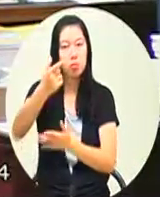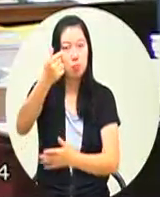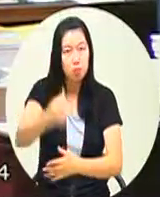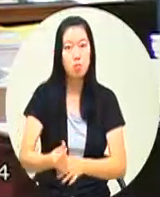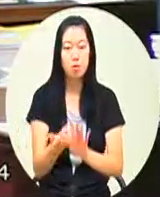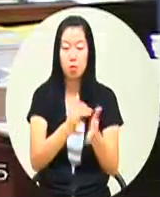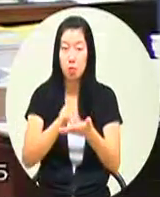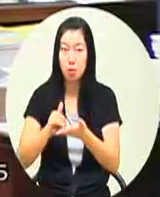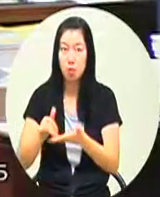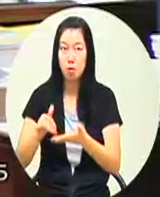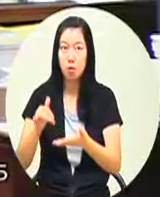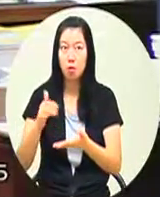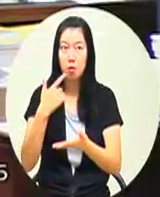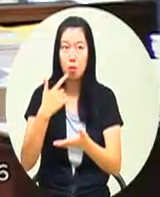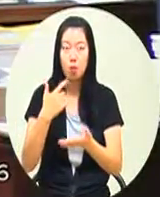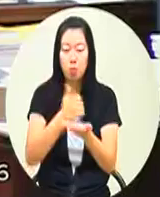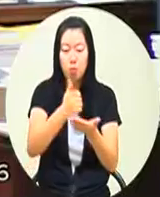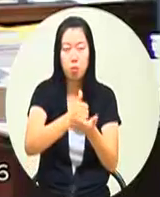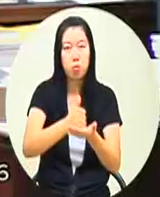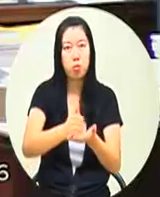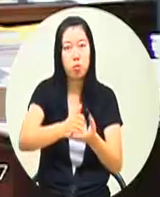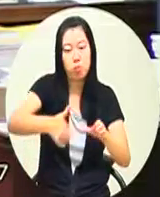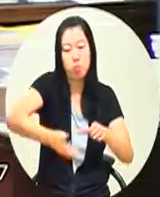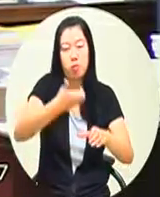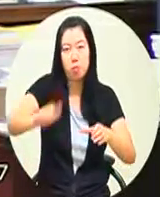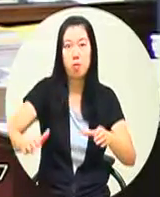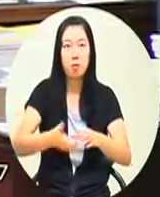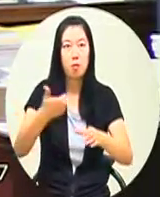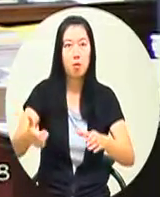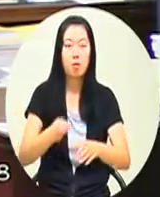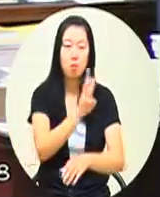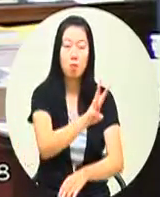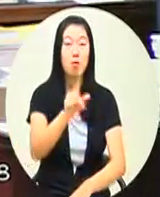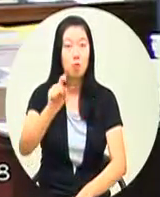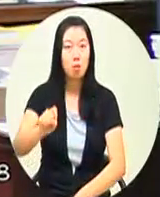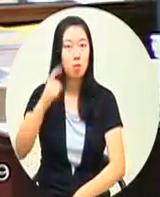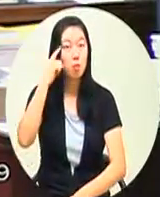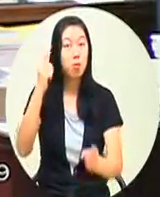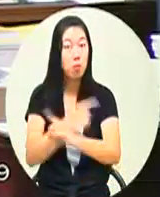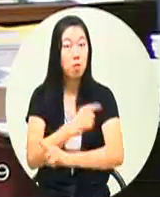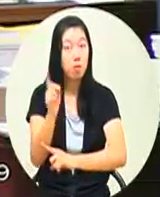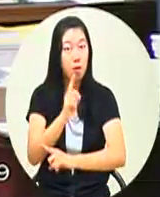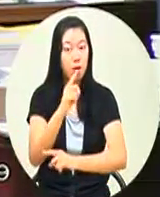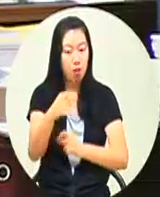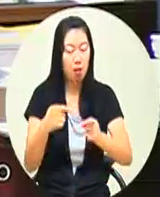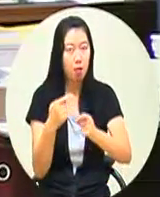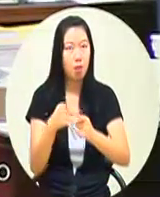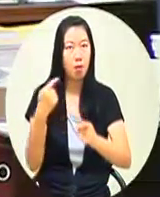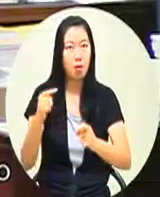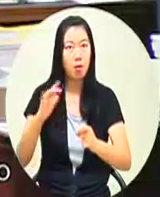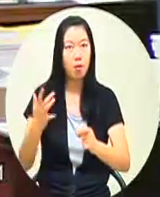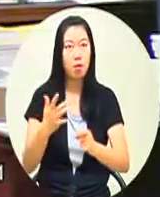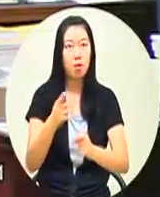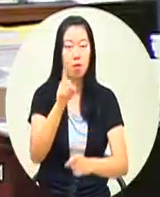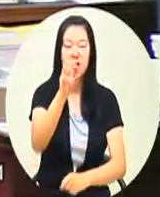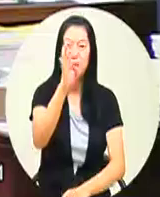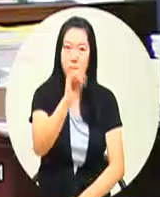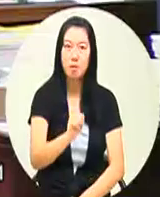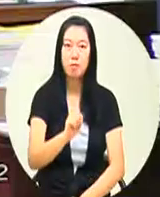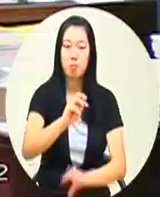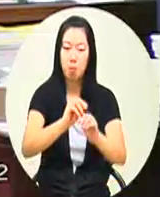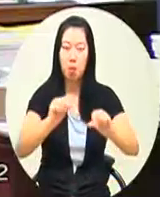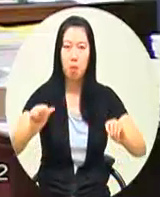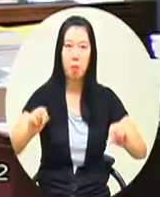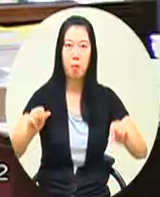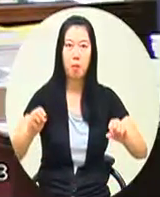们清出来能够清出来大概是2万吨顶多到3万吨，代表什么？ 一年就是至少有十几万吨的淤泥不断的淤积